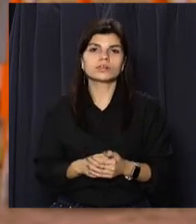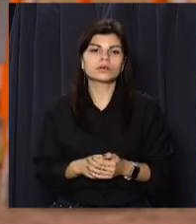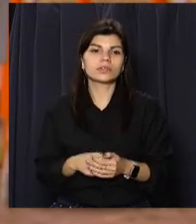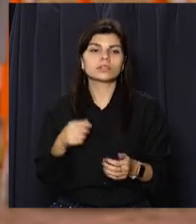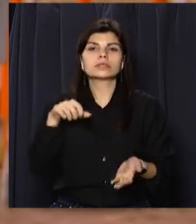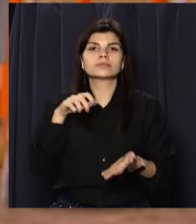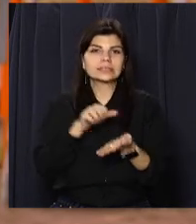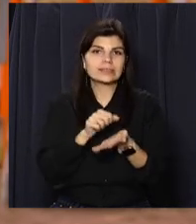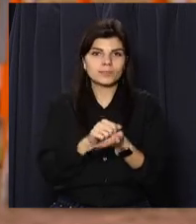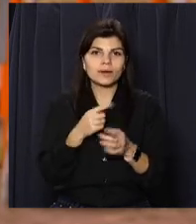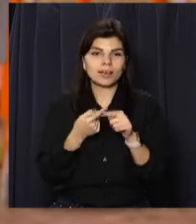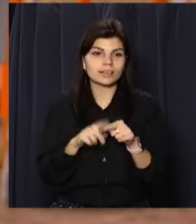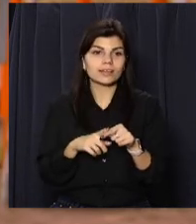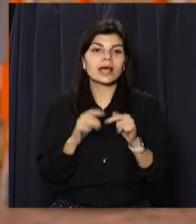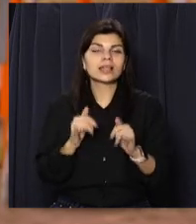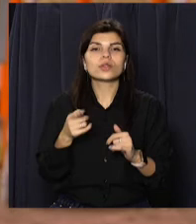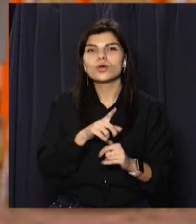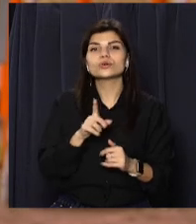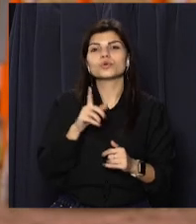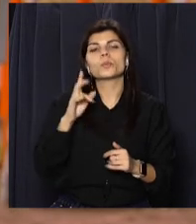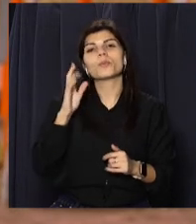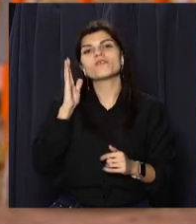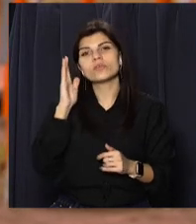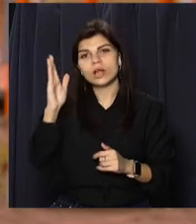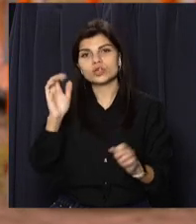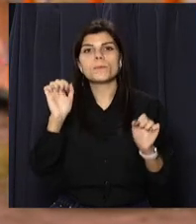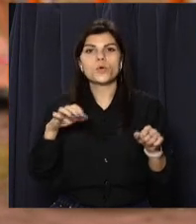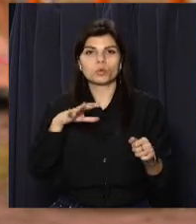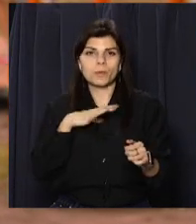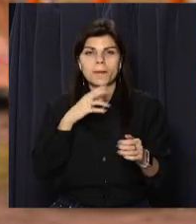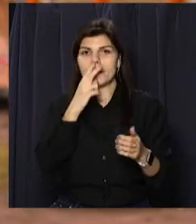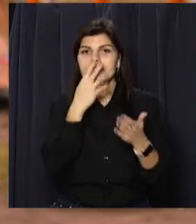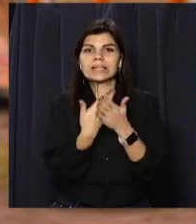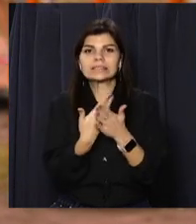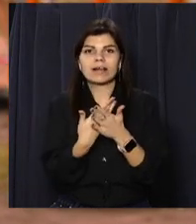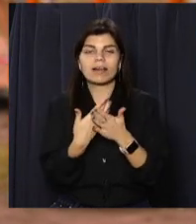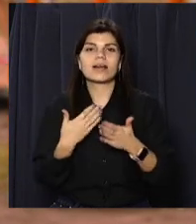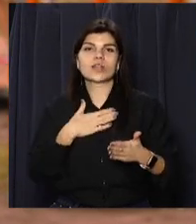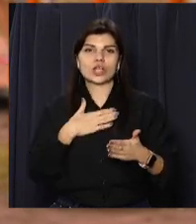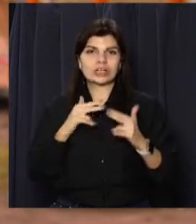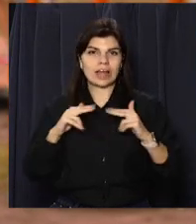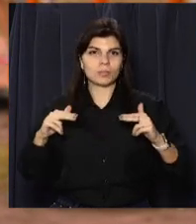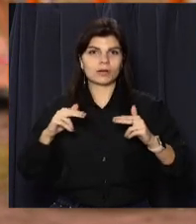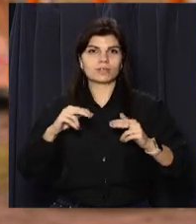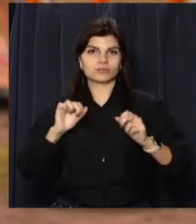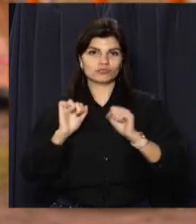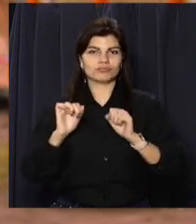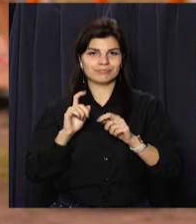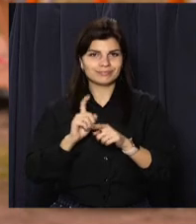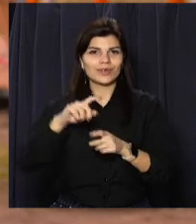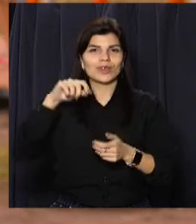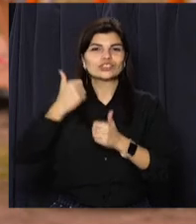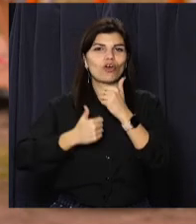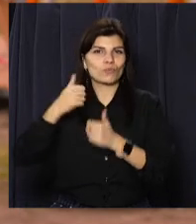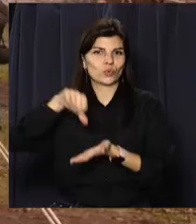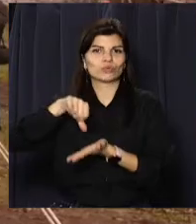рівень занять, перепрошую, для того, щоб в подальшому можна було представляти наше місто на змаганнях з